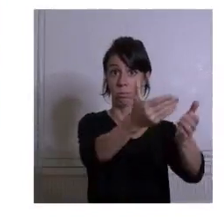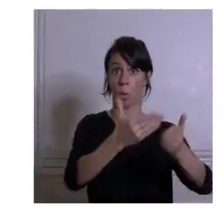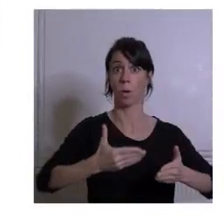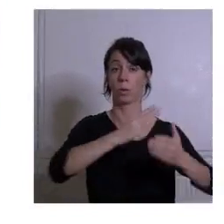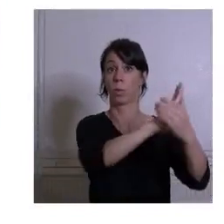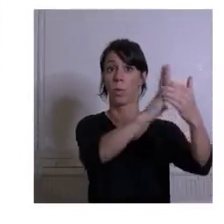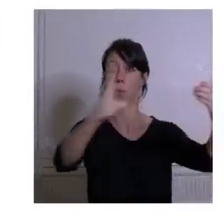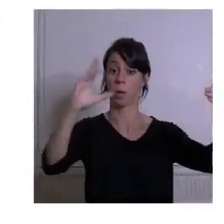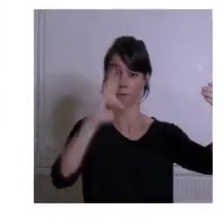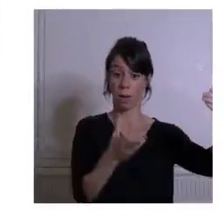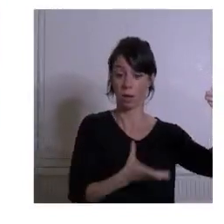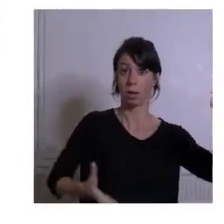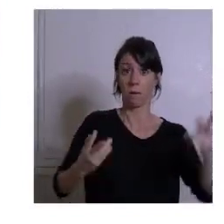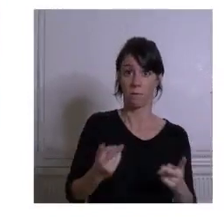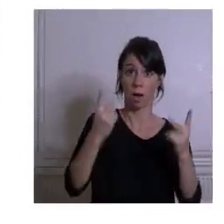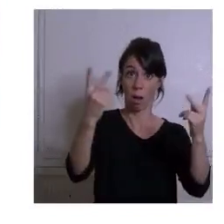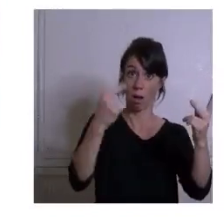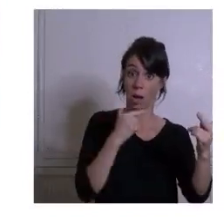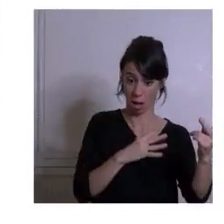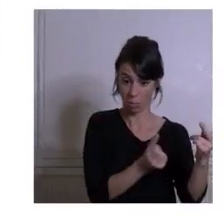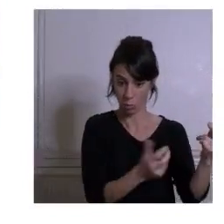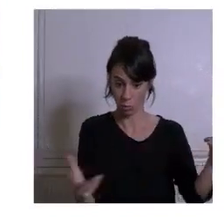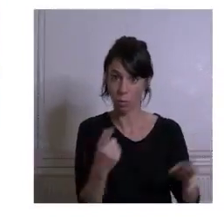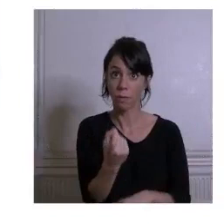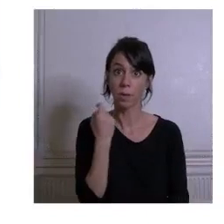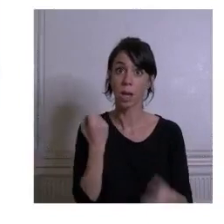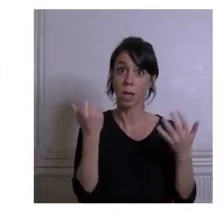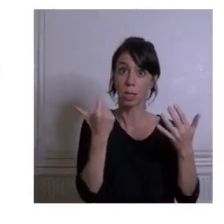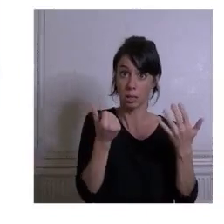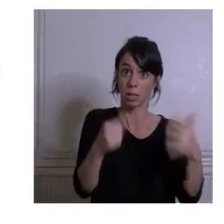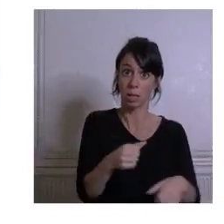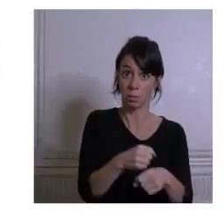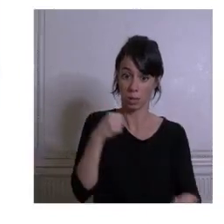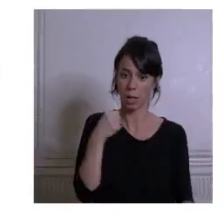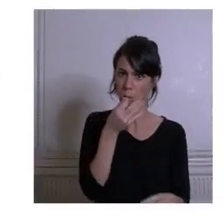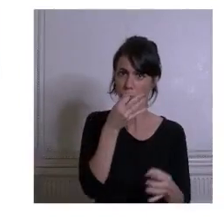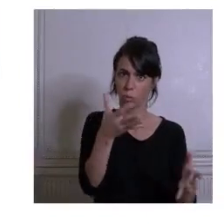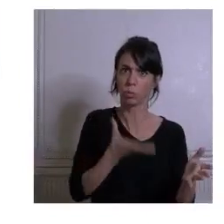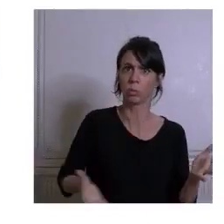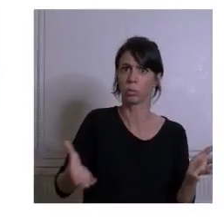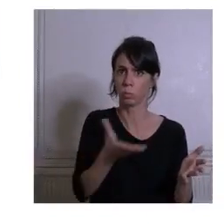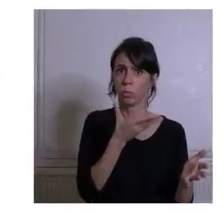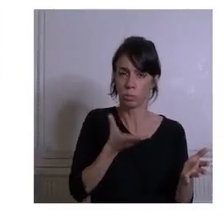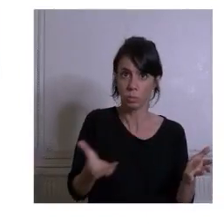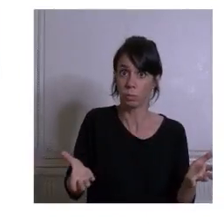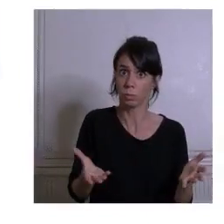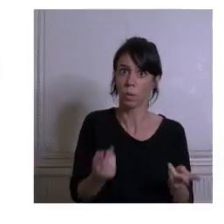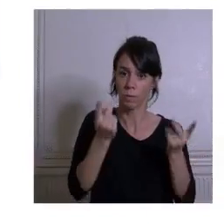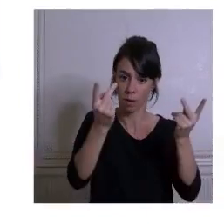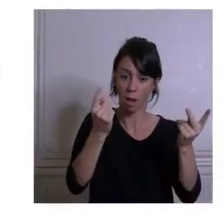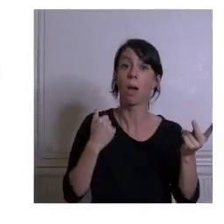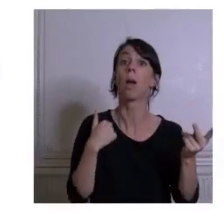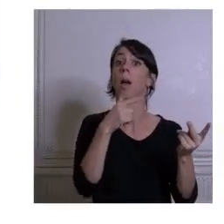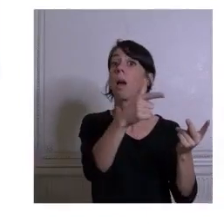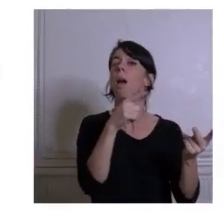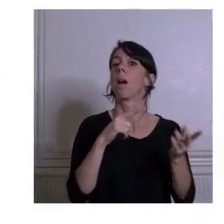ont également demandé à quelque temps effectivement d'avoir une convention et la ville n'a pas répondu. Donc oui. Voilà. On avait déjà eu ce débat, mais je pense que c'était peut-être